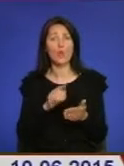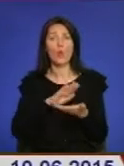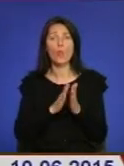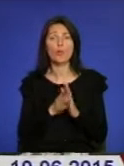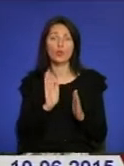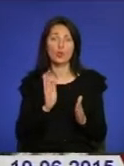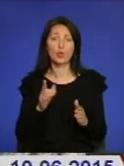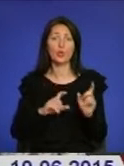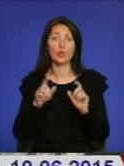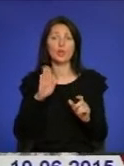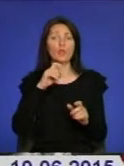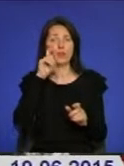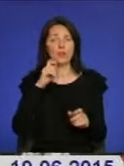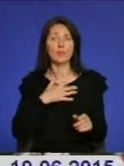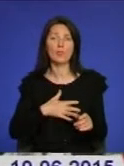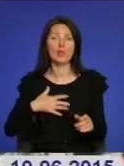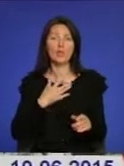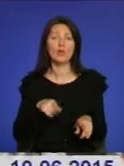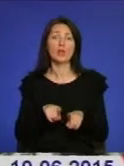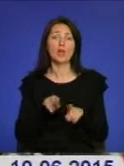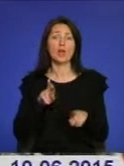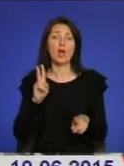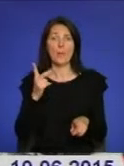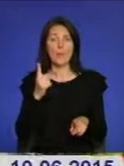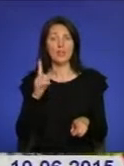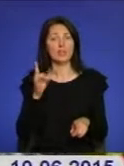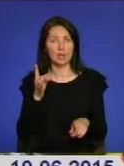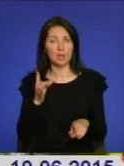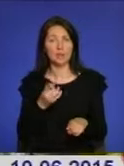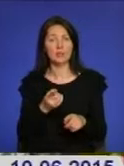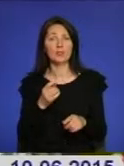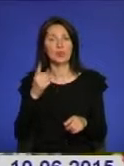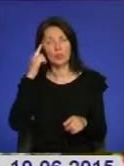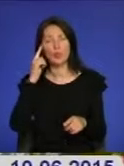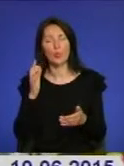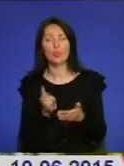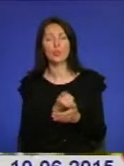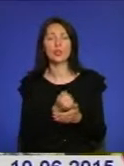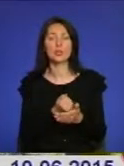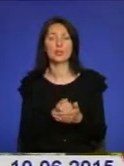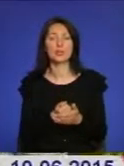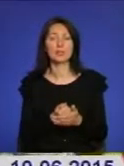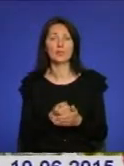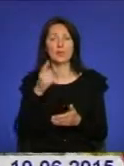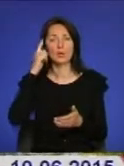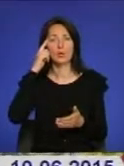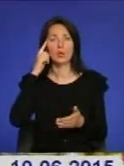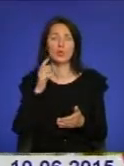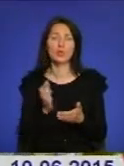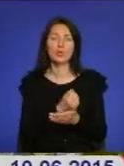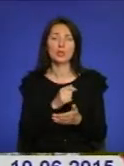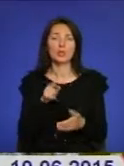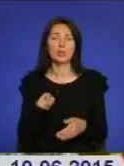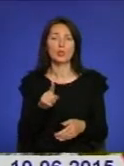Україні. Переживаєте, як я це в перший раз, але думаю, що в мене вийде. Ну, думаю, вийде, тому